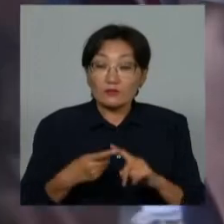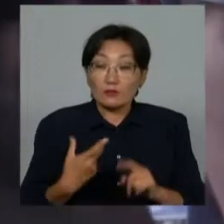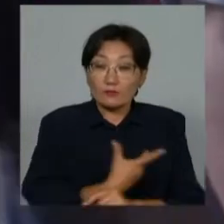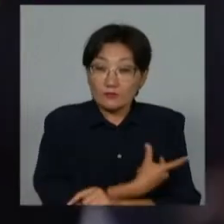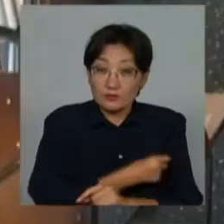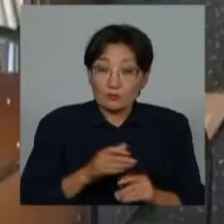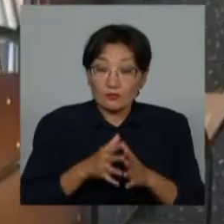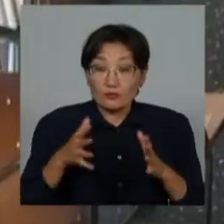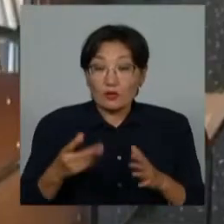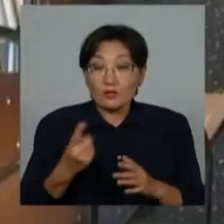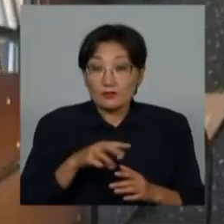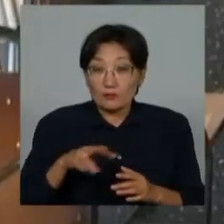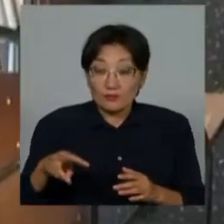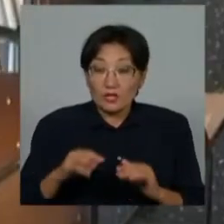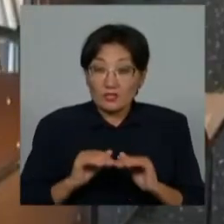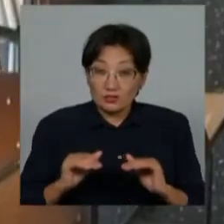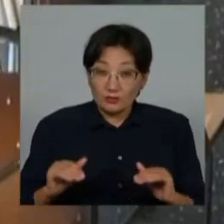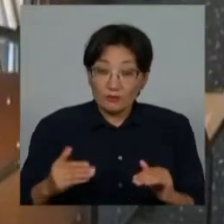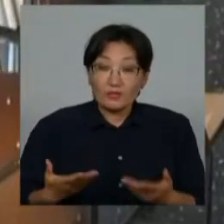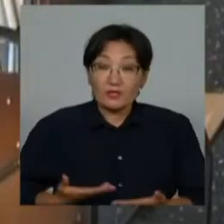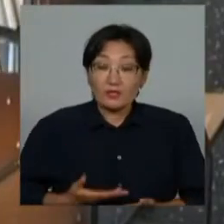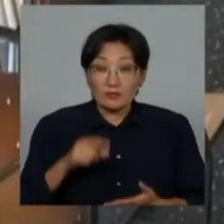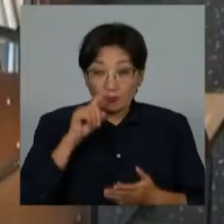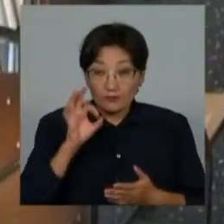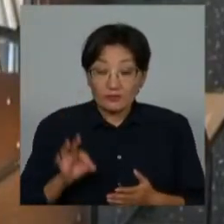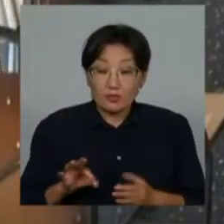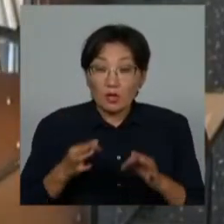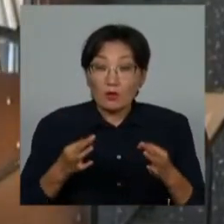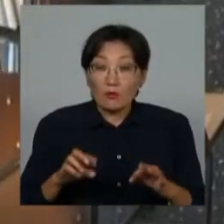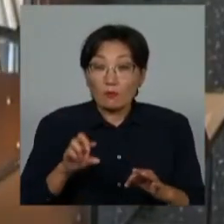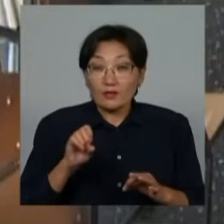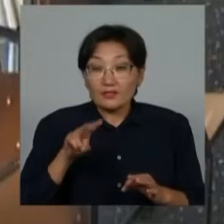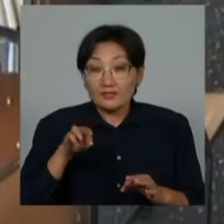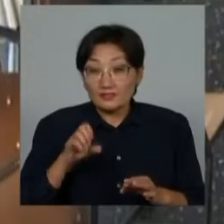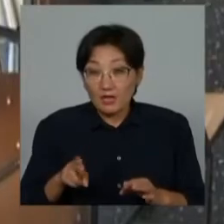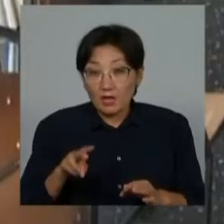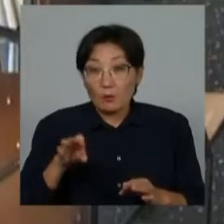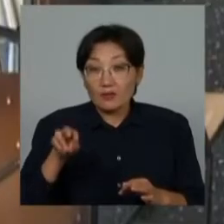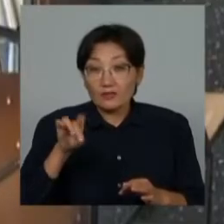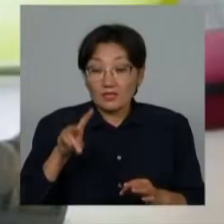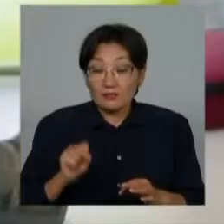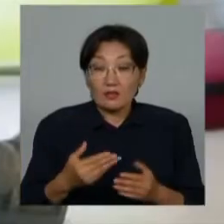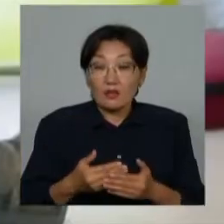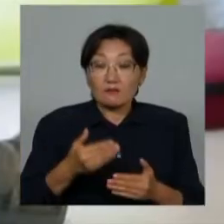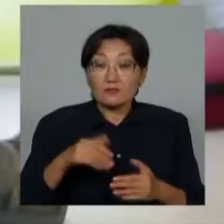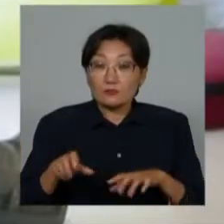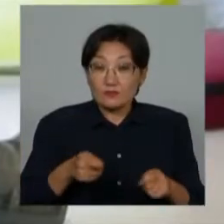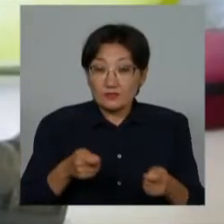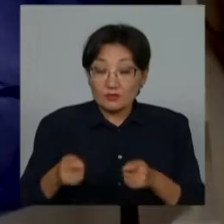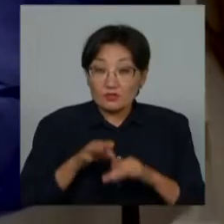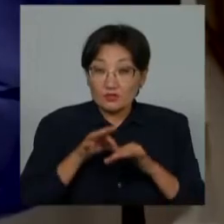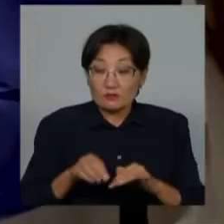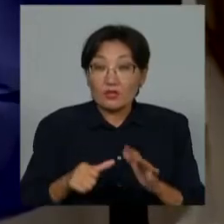получили уже более 1 000 000 юных жителей Германии. Одобрены BioNTech, Pfizer и Moderna. А в Иране власти страны